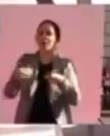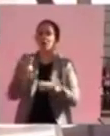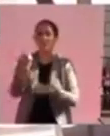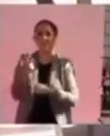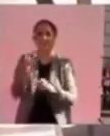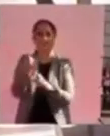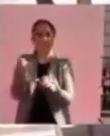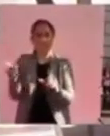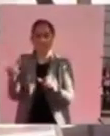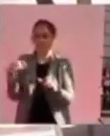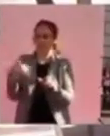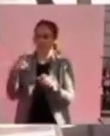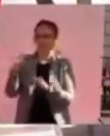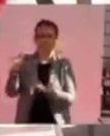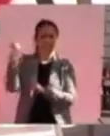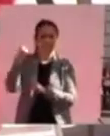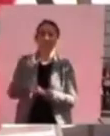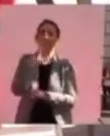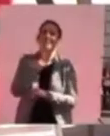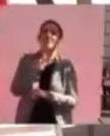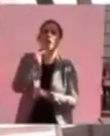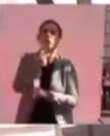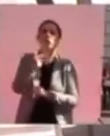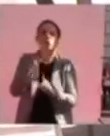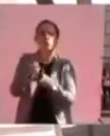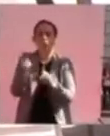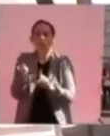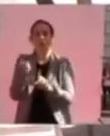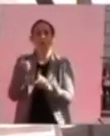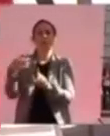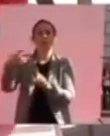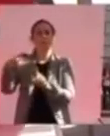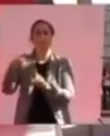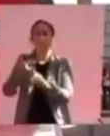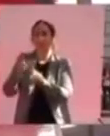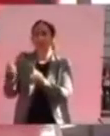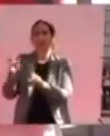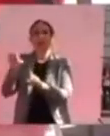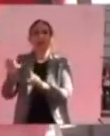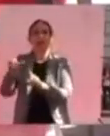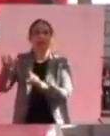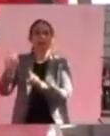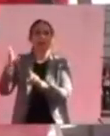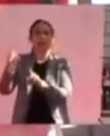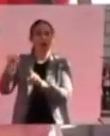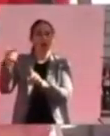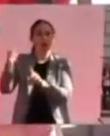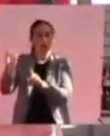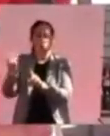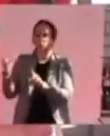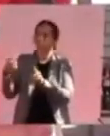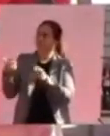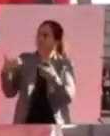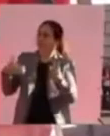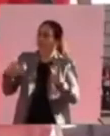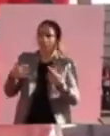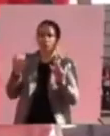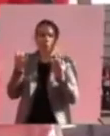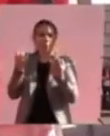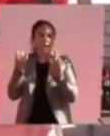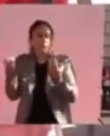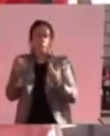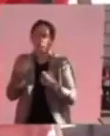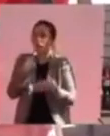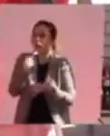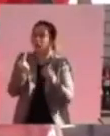turco giovanni bissoni ed elena rabato che hanno fornito preziosi contributi ed importanti approfondimenti